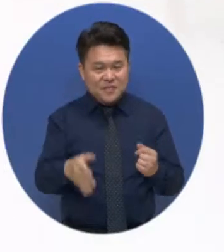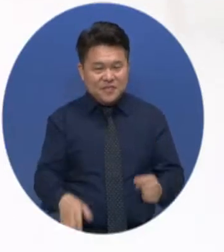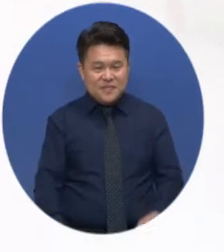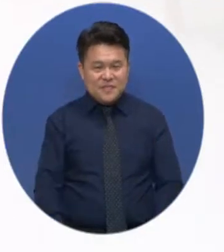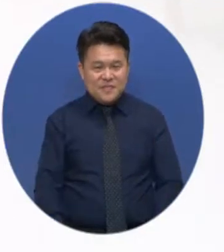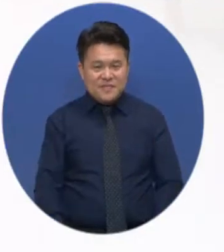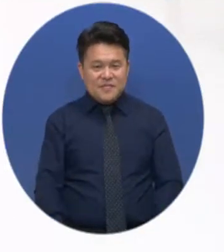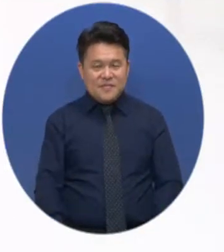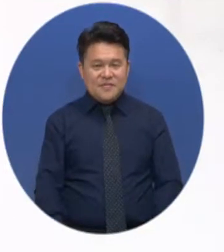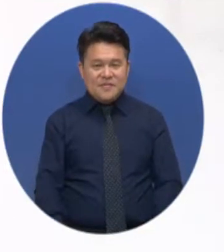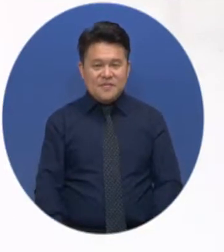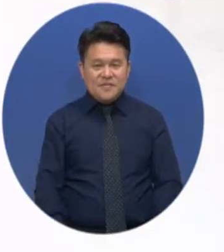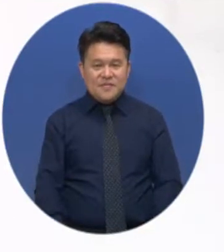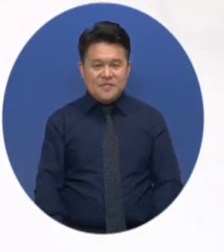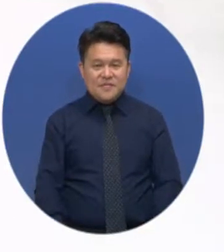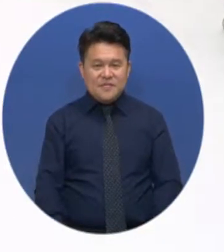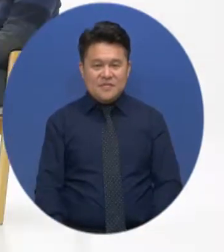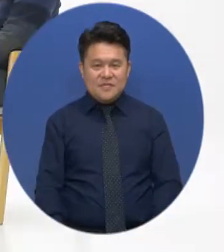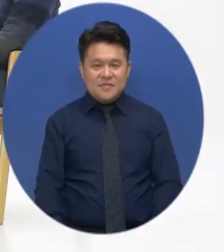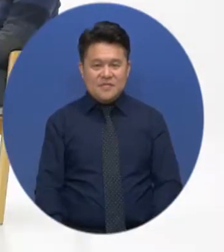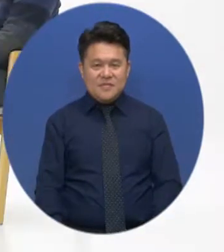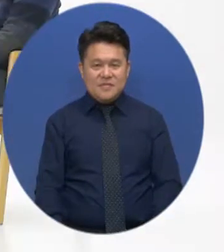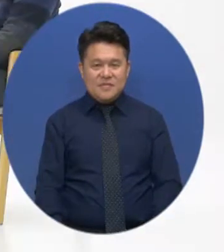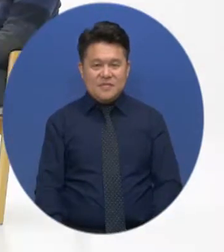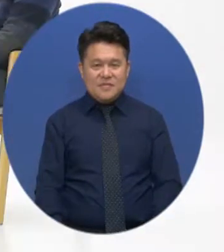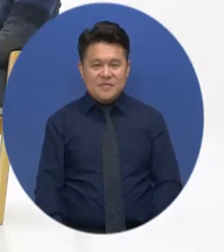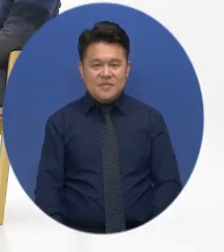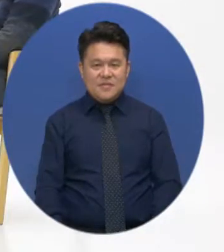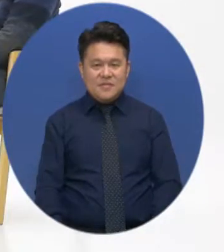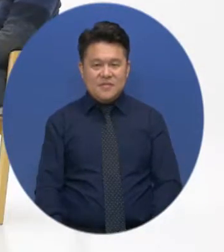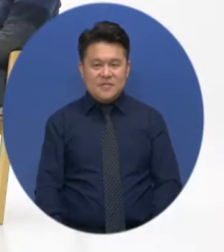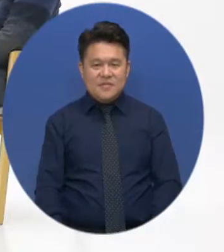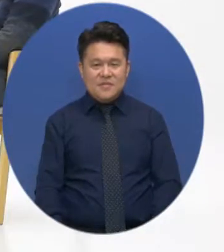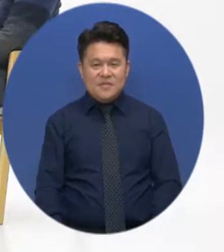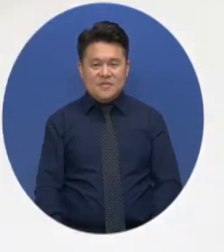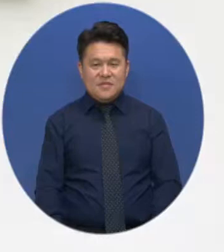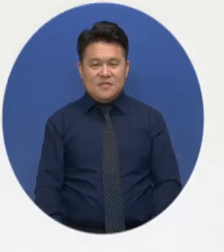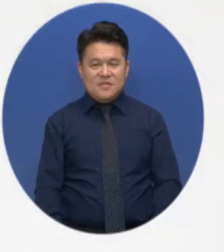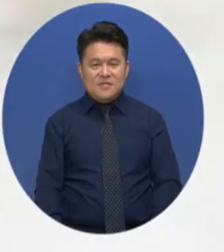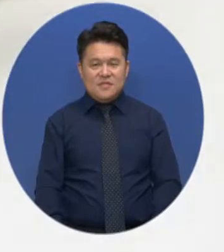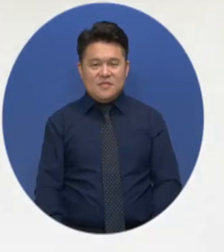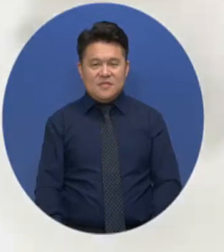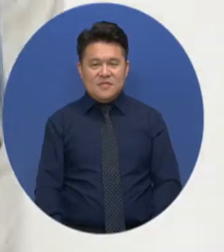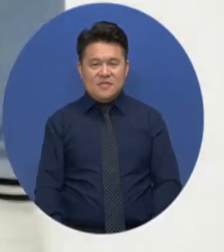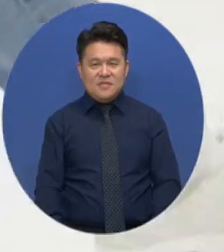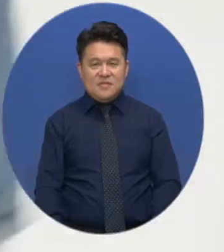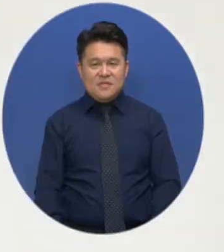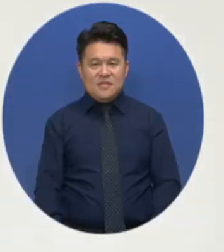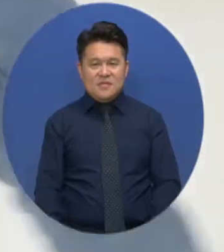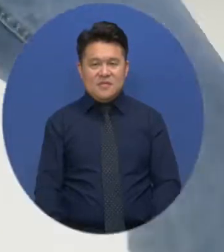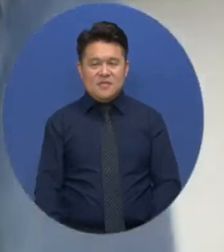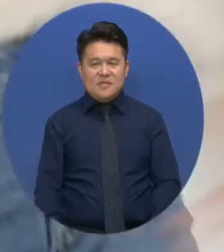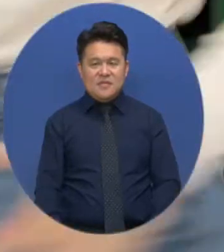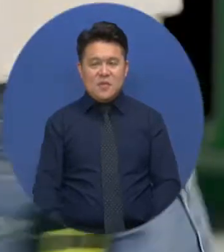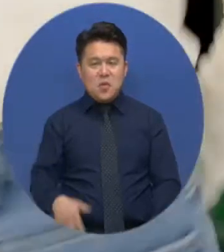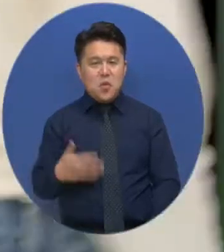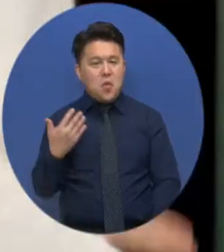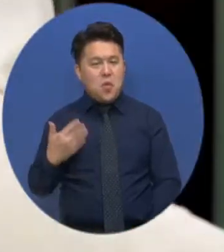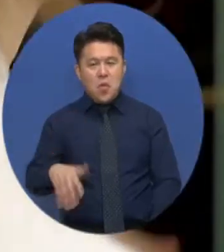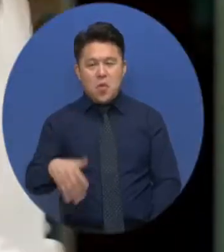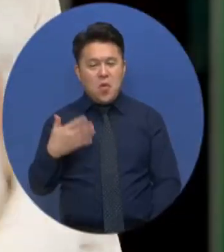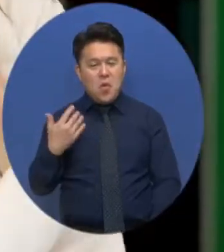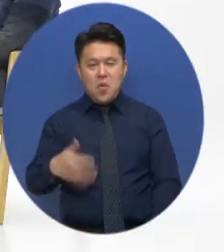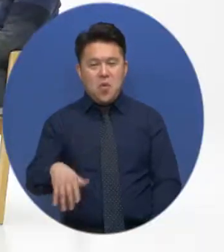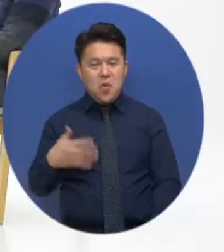저의 비보잉. 예, 예, 예. 그러고? 네. 오, 와. 와. 야. 와.